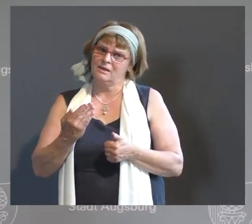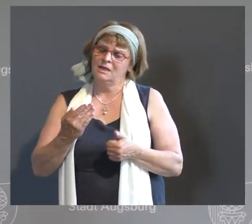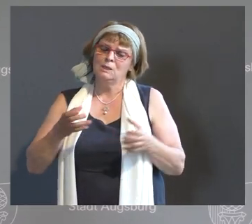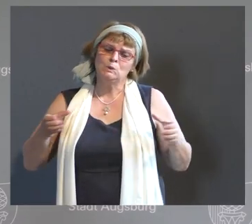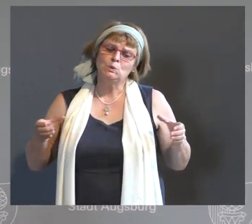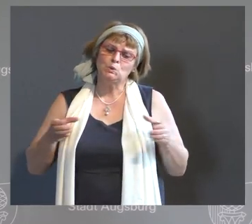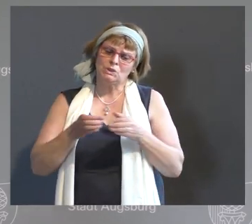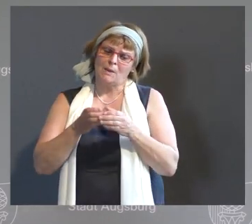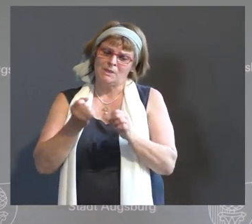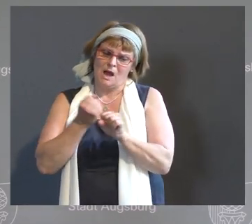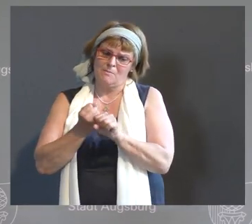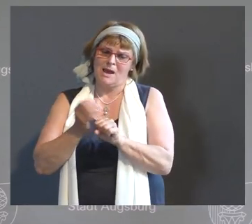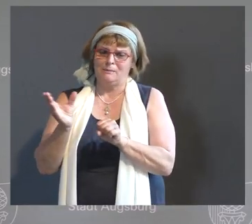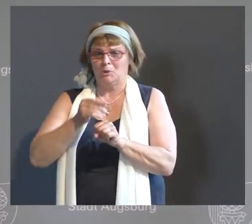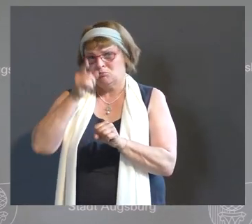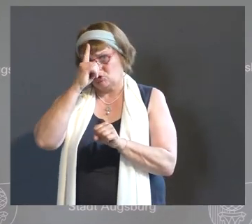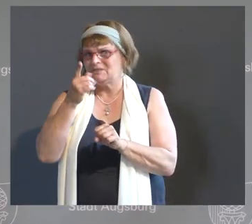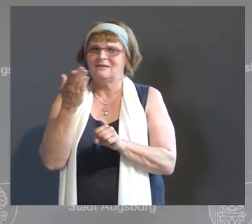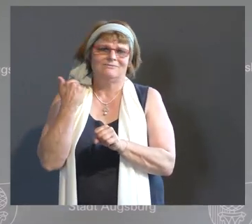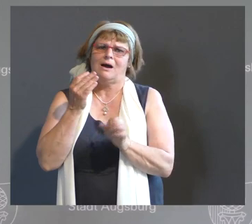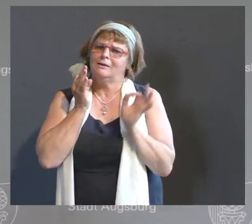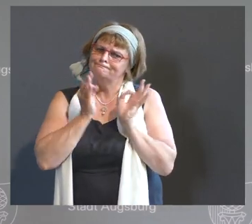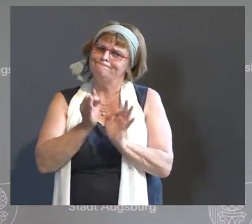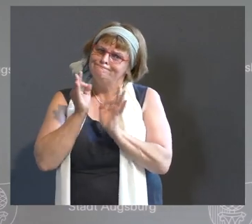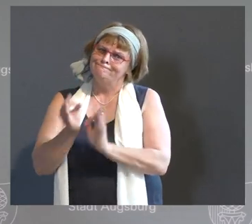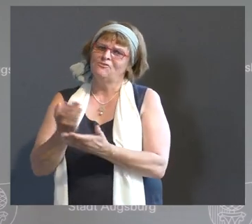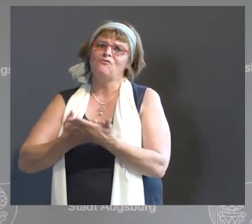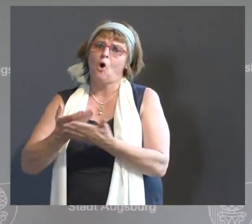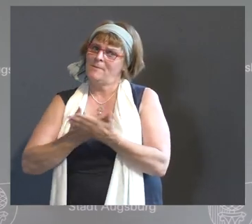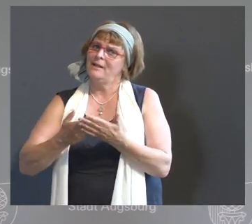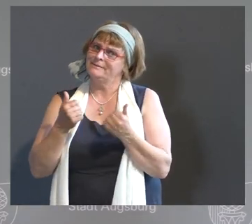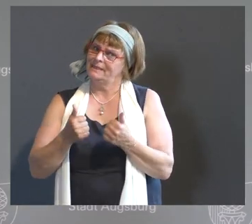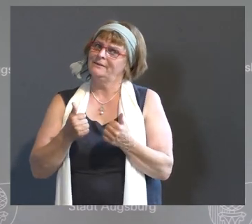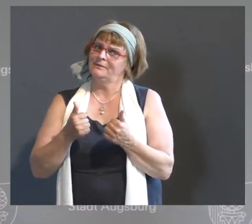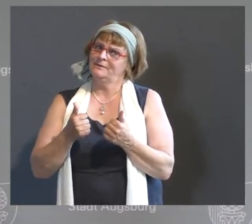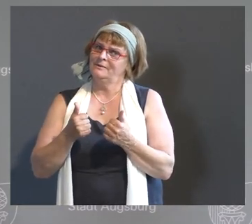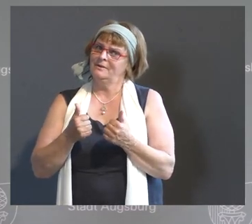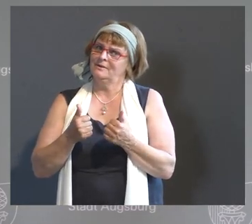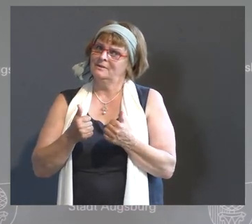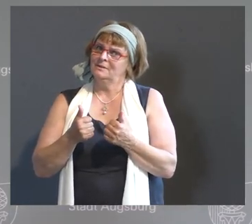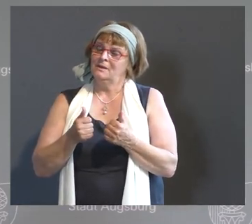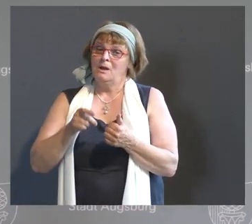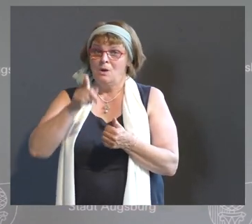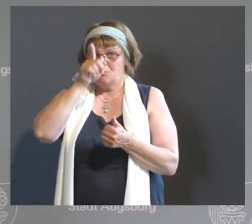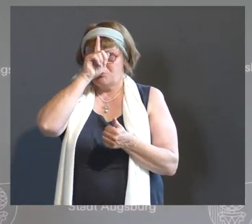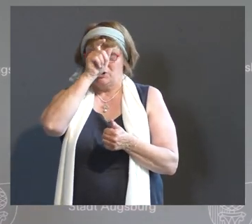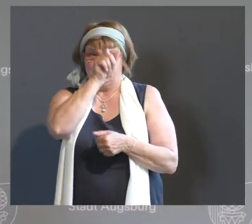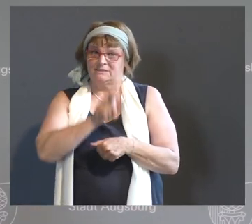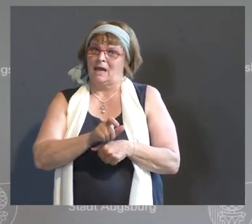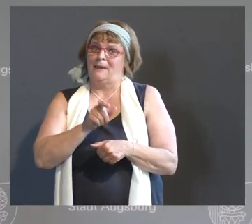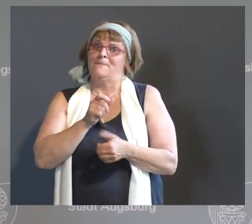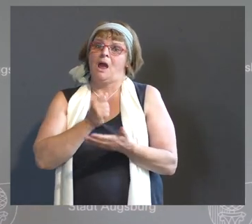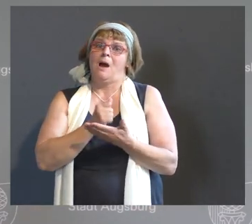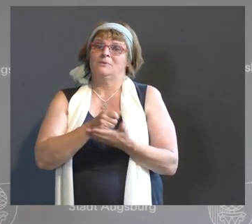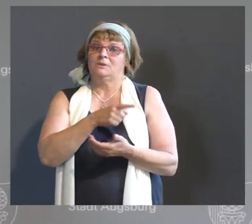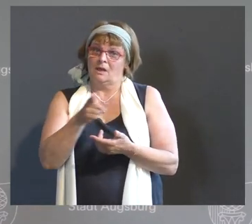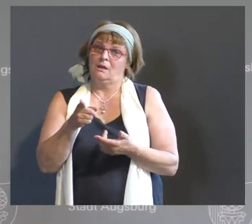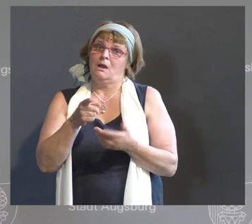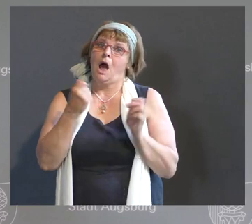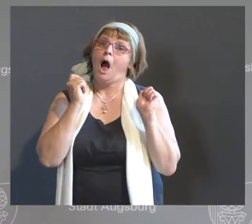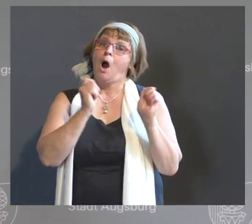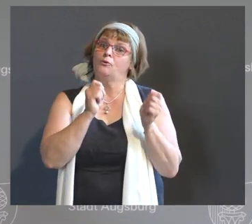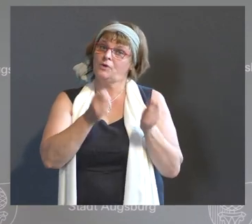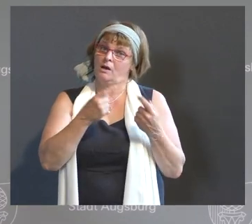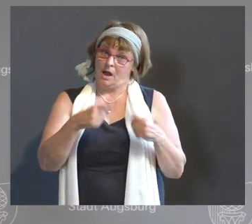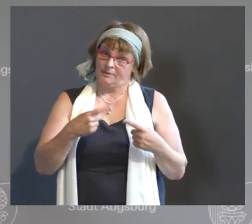kommunale Ordnungsdienst hat eine andere Aufgabenstellung als die Polizei, ist anders ausgebildet, hat einen anderen Auftrag. Die Polizei hat auch ganz andere Befugnisse.